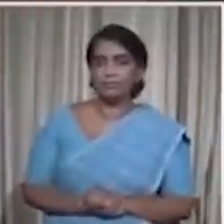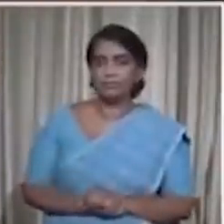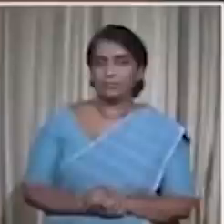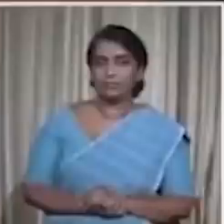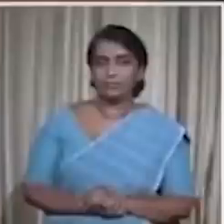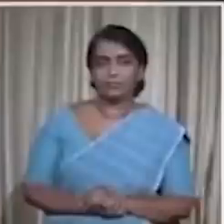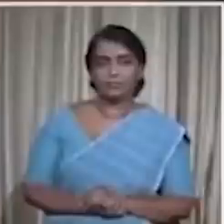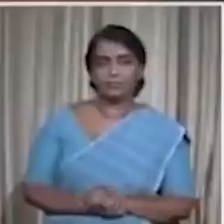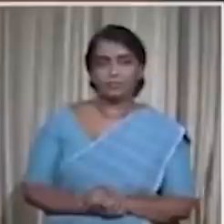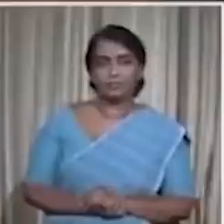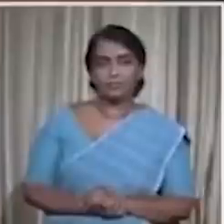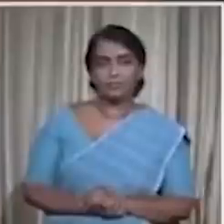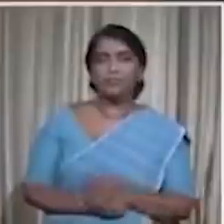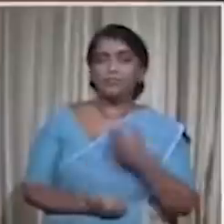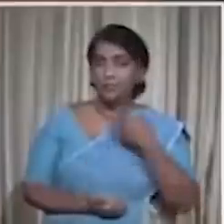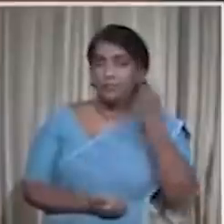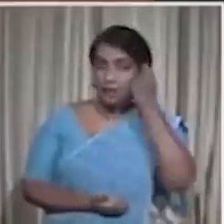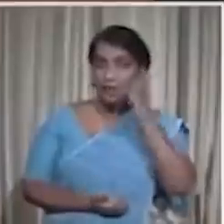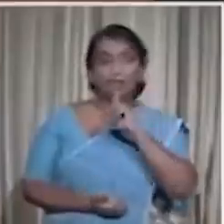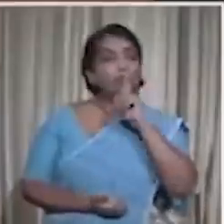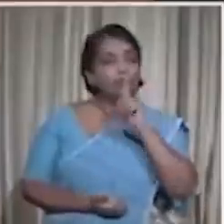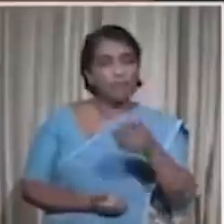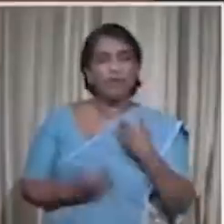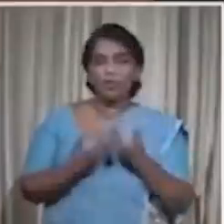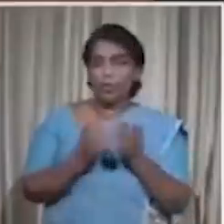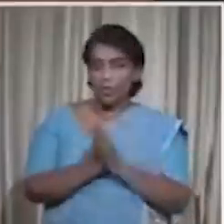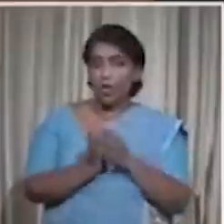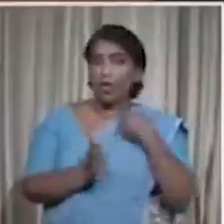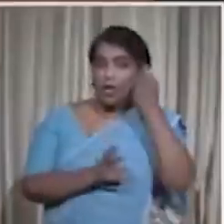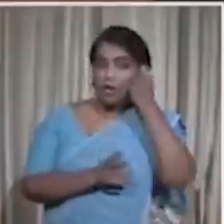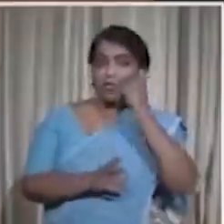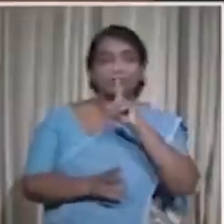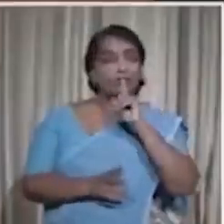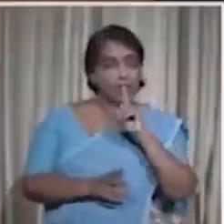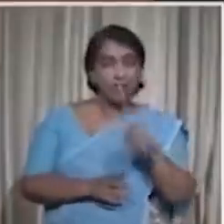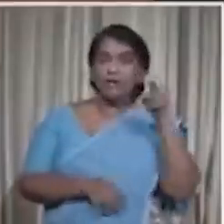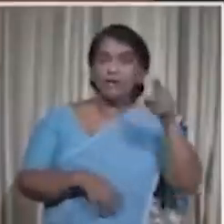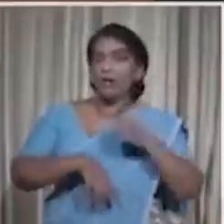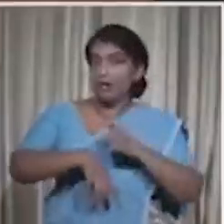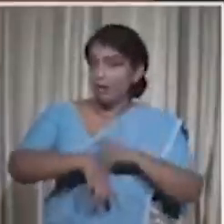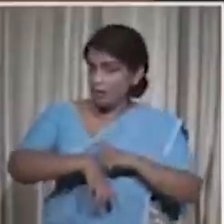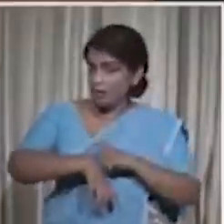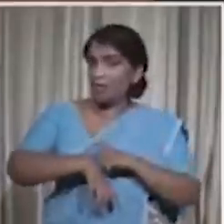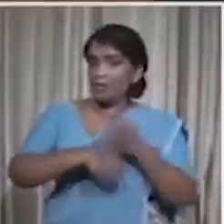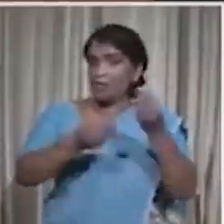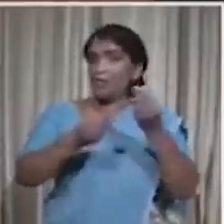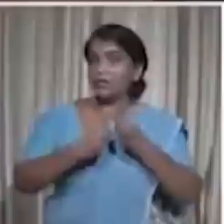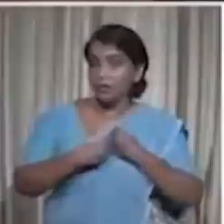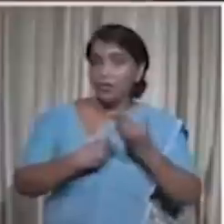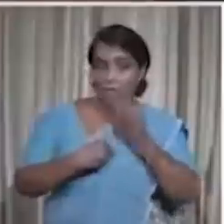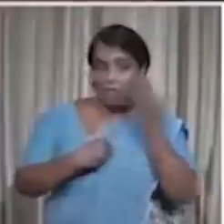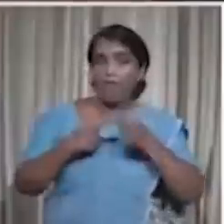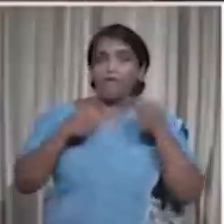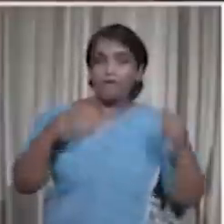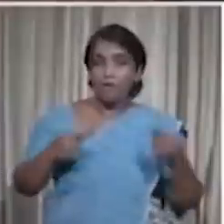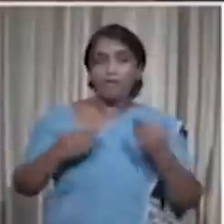தன்னுடைய கருத்தை சொல்கிற போது ஒவ்வொருவரும் தன்னுடைய கருத்தை சொல்கிற போது அதற்கு இடமளிக்க முடிந்த எதிர்கட்சிகளுக்கு நான் என்னுடைய கருத்தை சொல்கிற